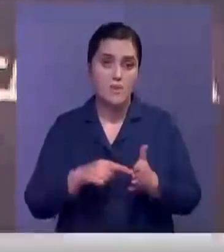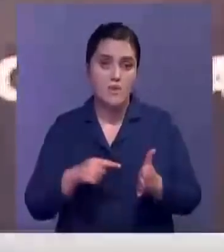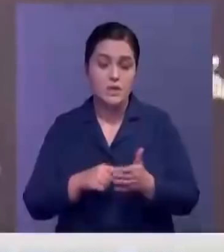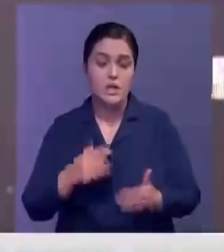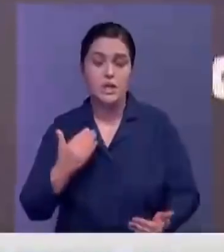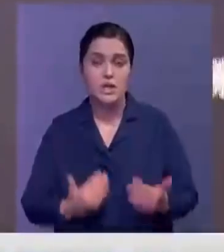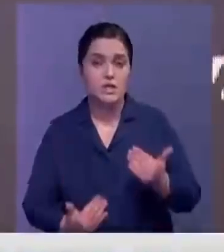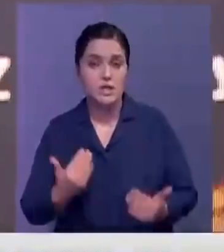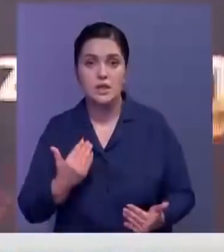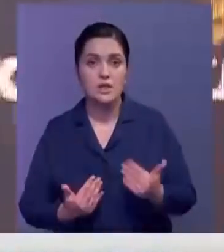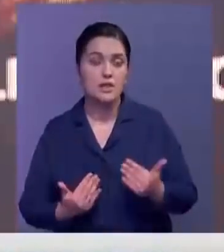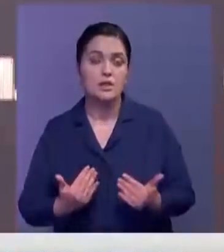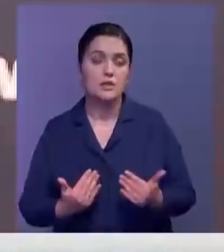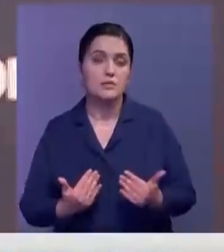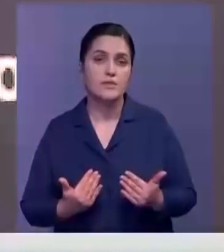если